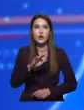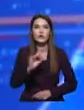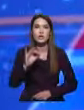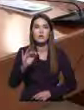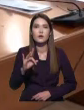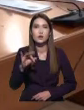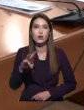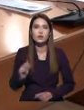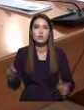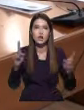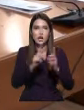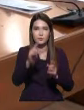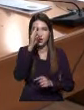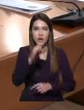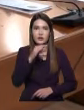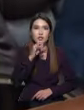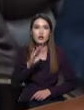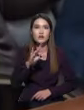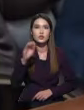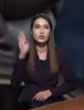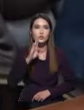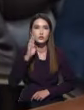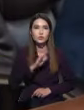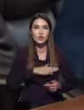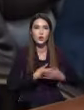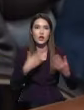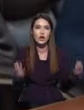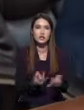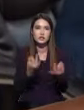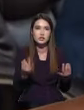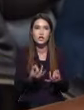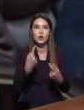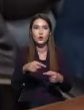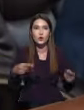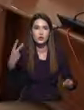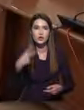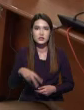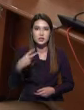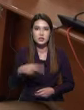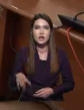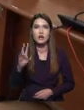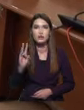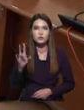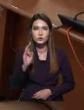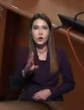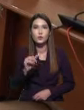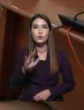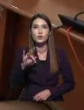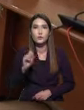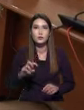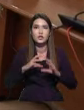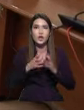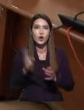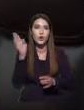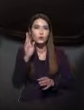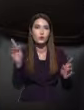кездесті. Олар Қазақстан мен Венгрияның су саласындағы ынтымақтастығын талқылады. Бұдан өзге 20 қарашада Будапеште өтетін халықаралық су форумы